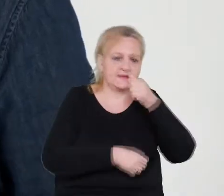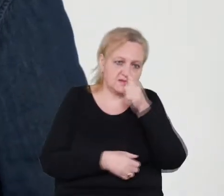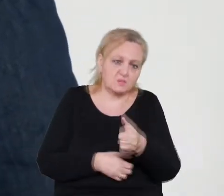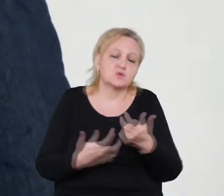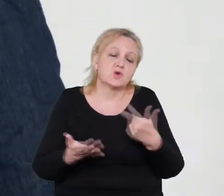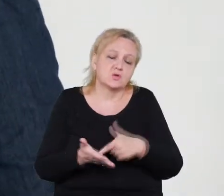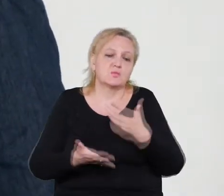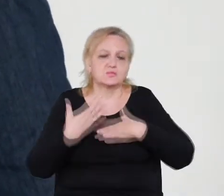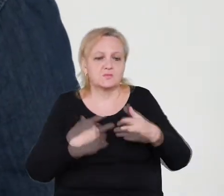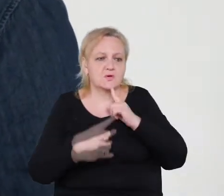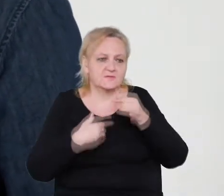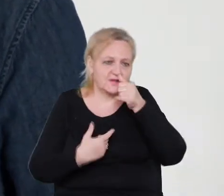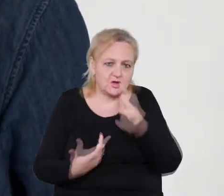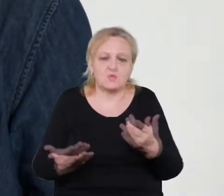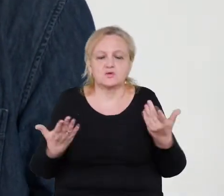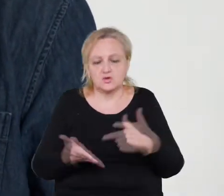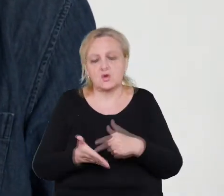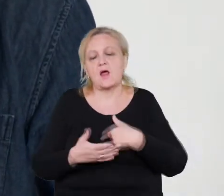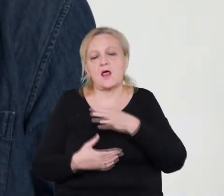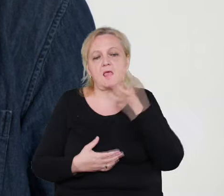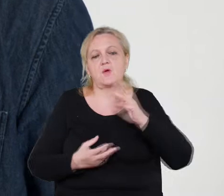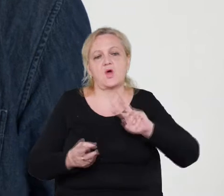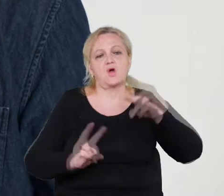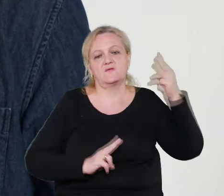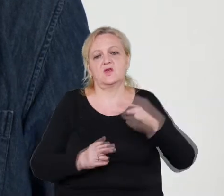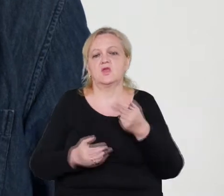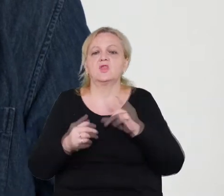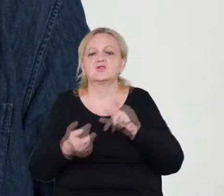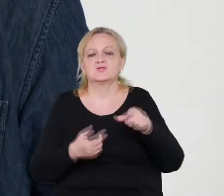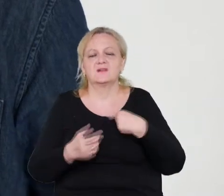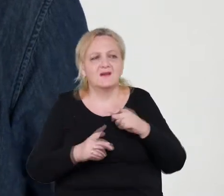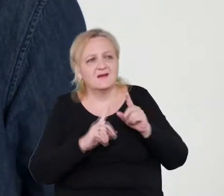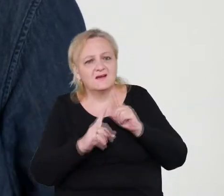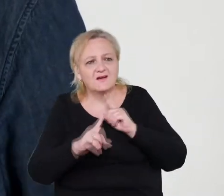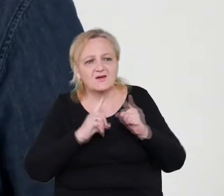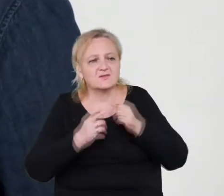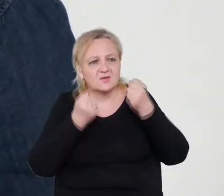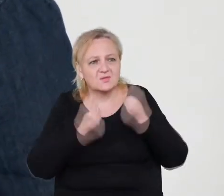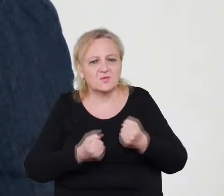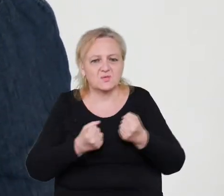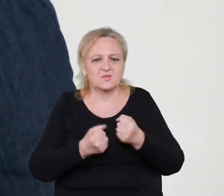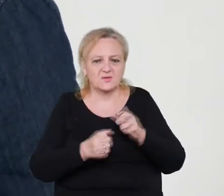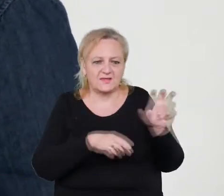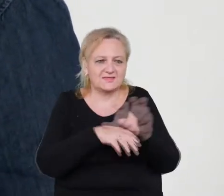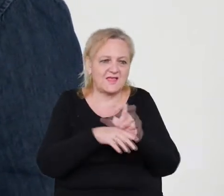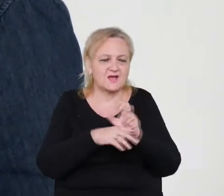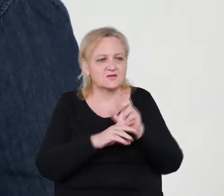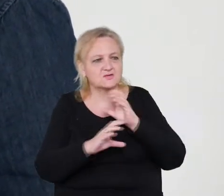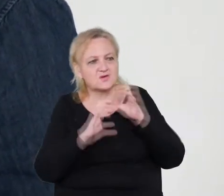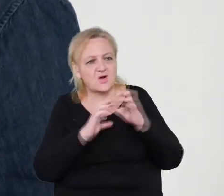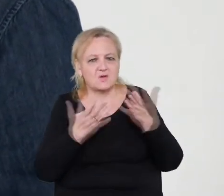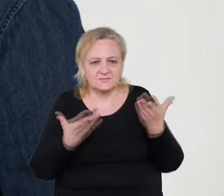to była przyjemna rozmowa związku z czym uważamy że lepiej to odwołać niż państwa przepuścić przez bardzo bardzo trudną sesje technicznie